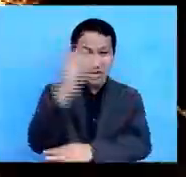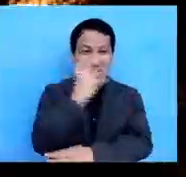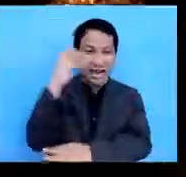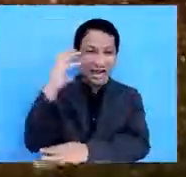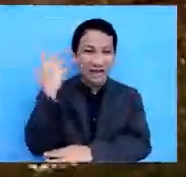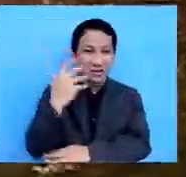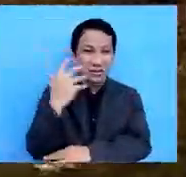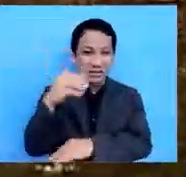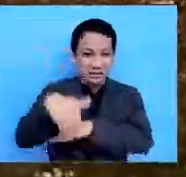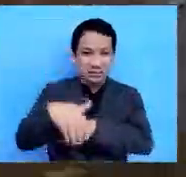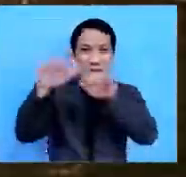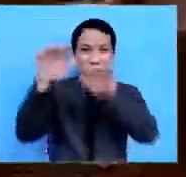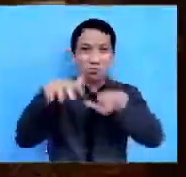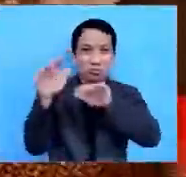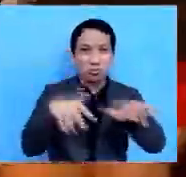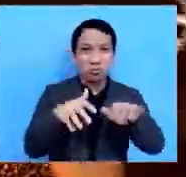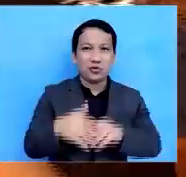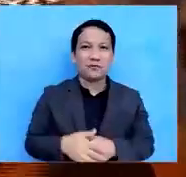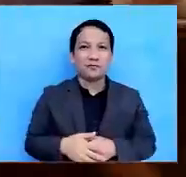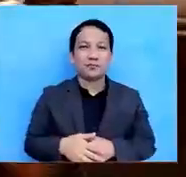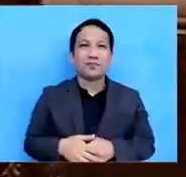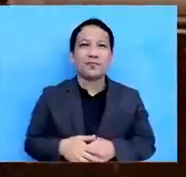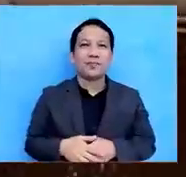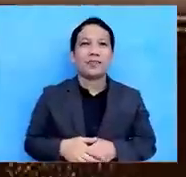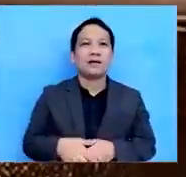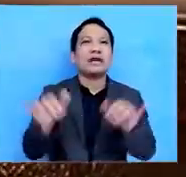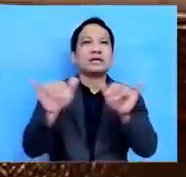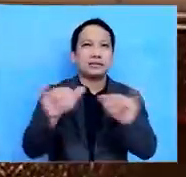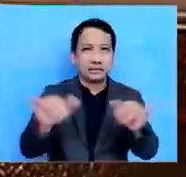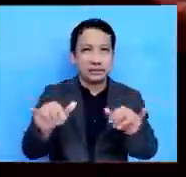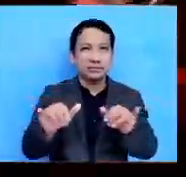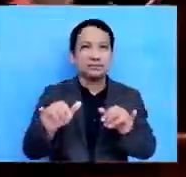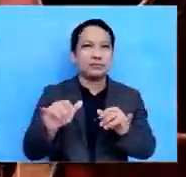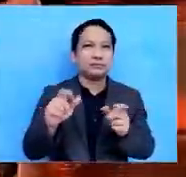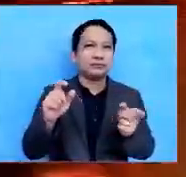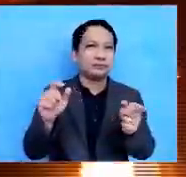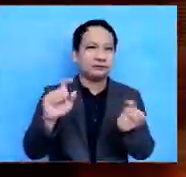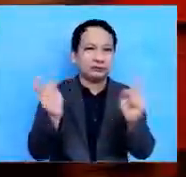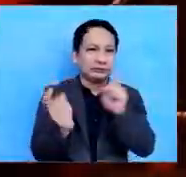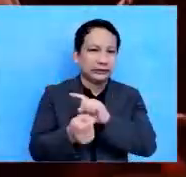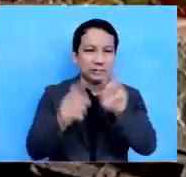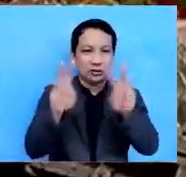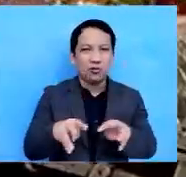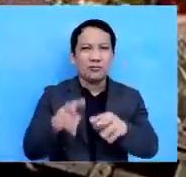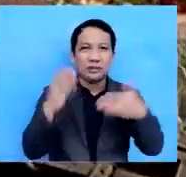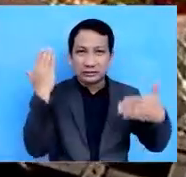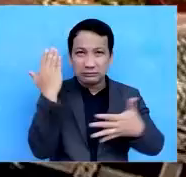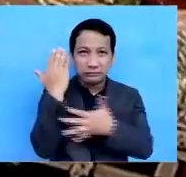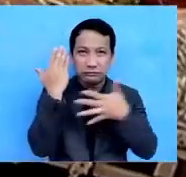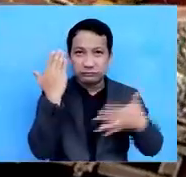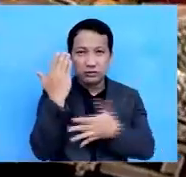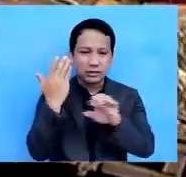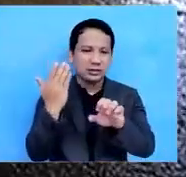at uulan na naman sa gabi. Ang ganyang pabago-bagong panahon ngayon, dulot daw na easterlies o yung hangin nagdadala